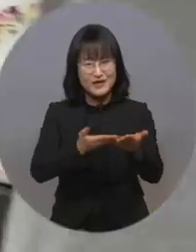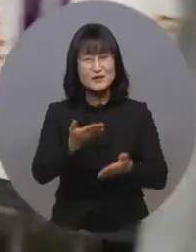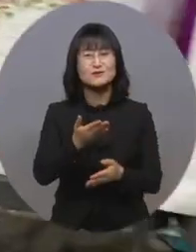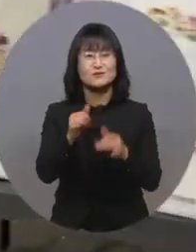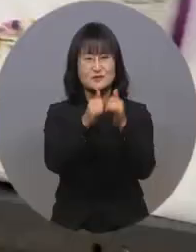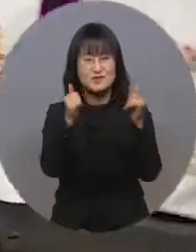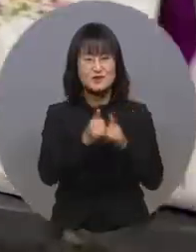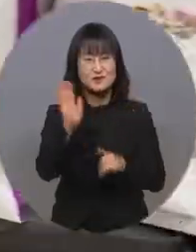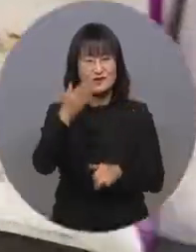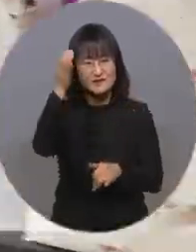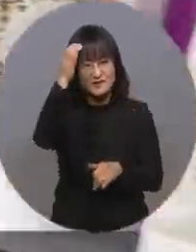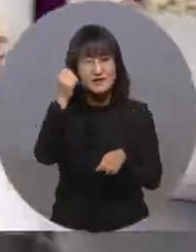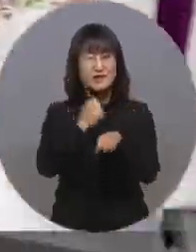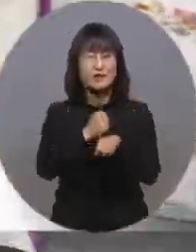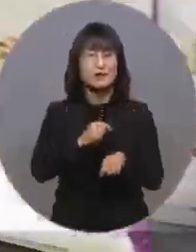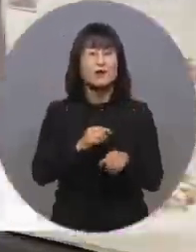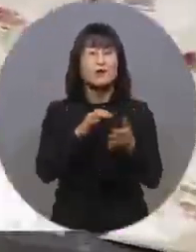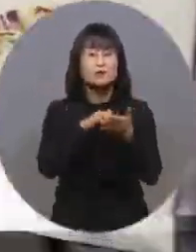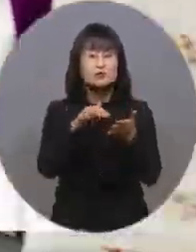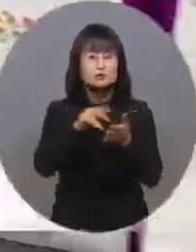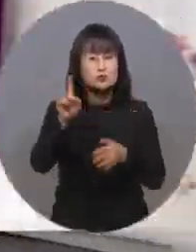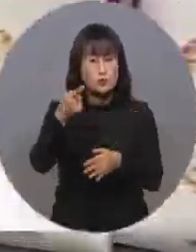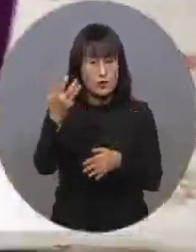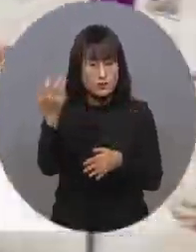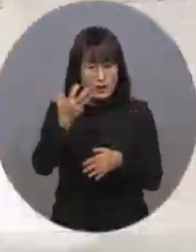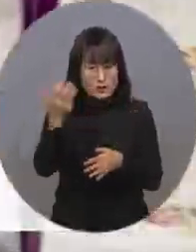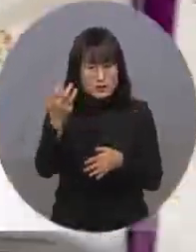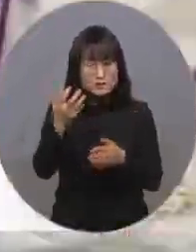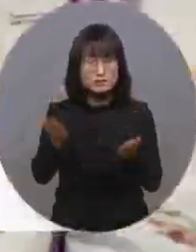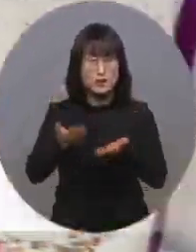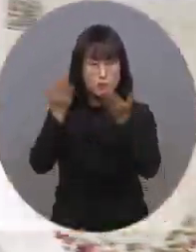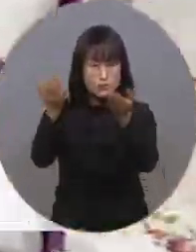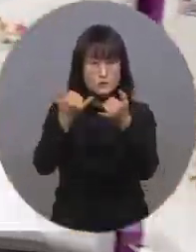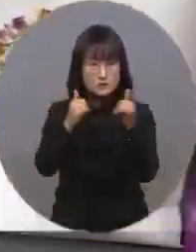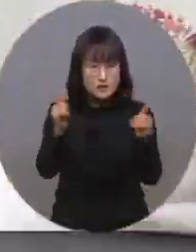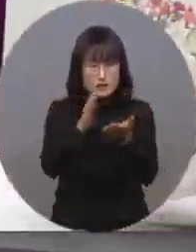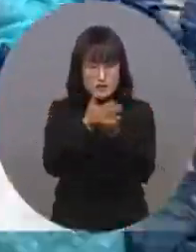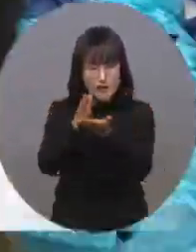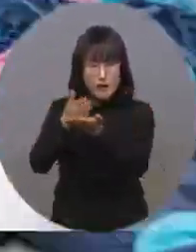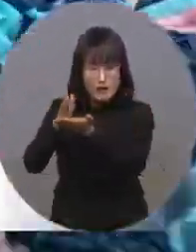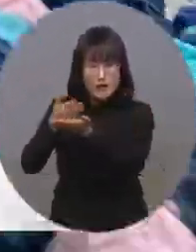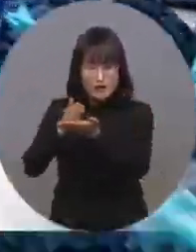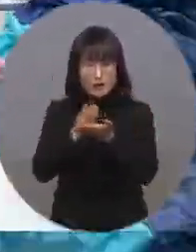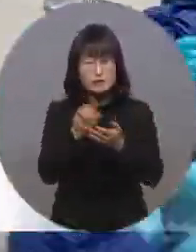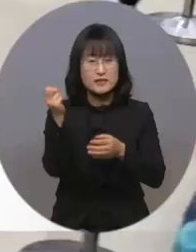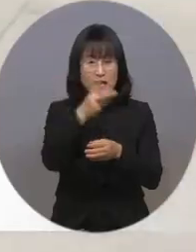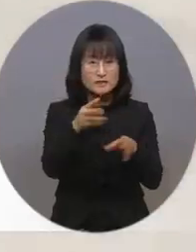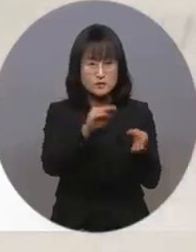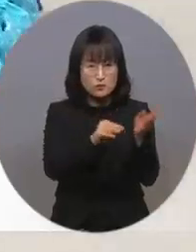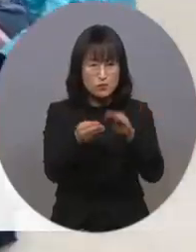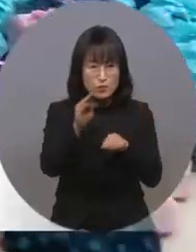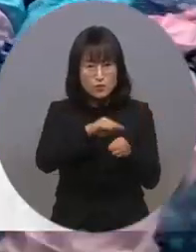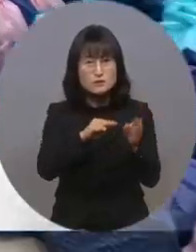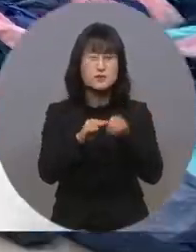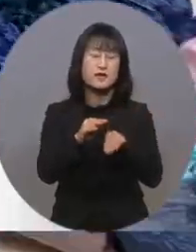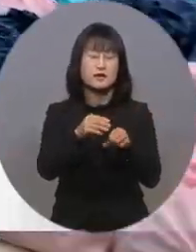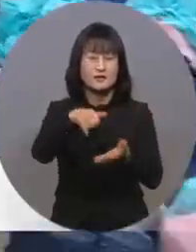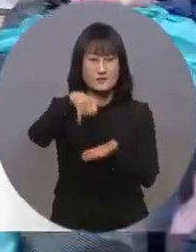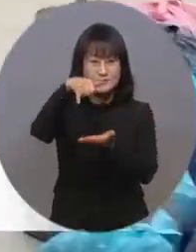바람입니다. 180여 명 시민봉사자들이 정성으로 소분하고 재포장한 사랑나눔